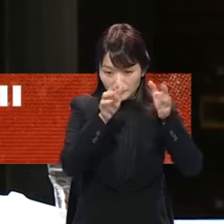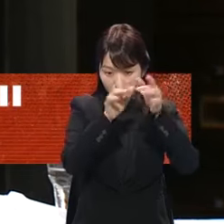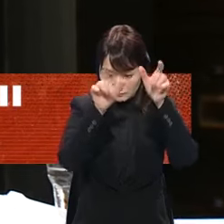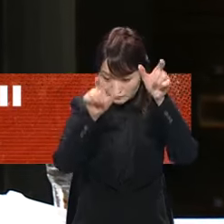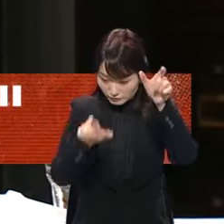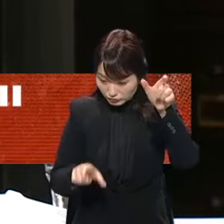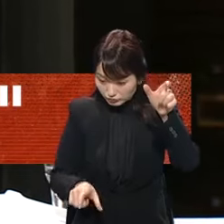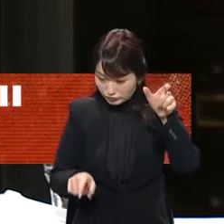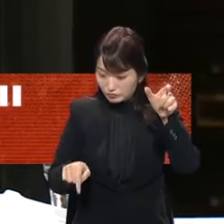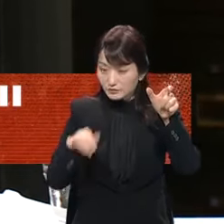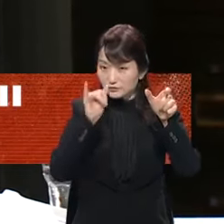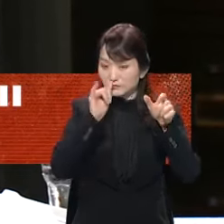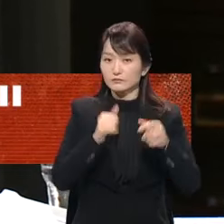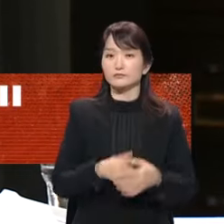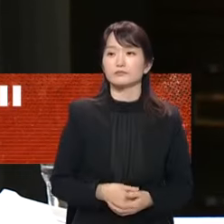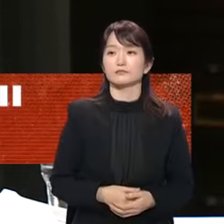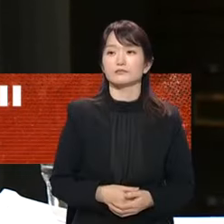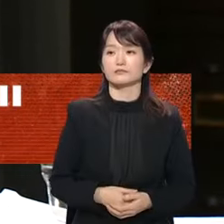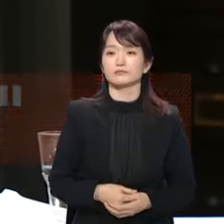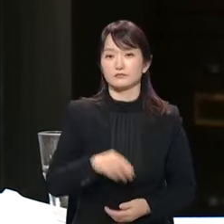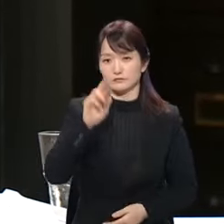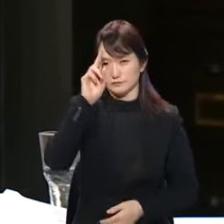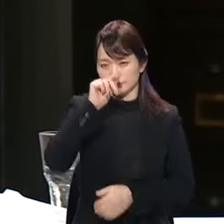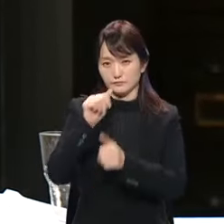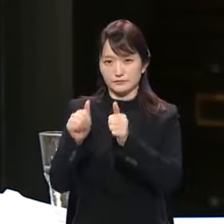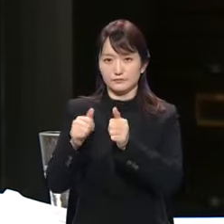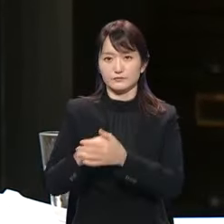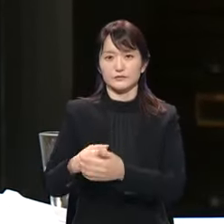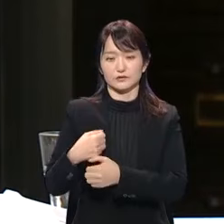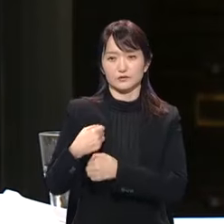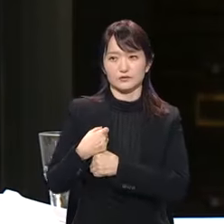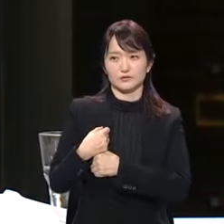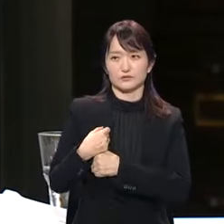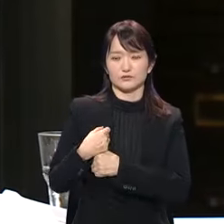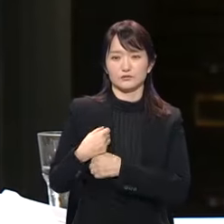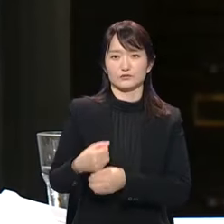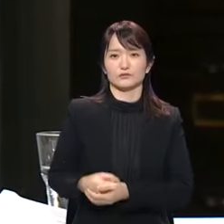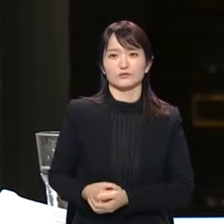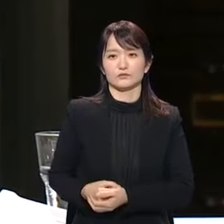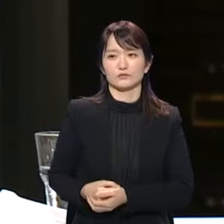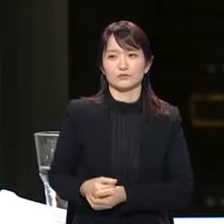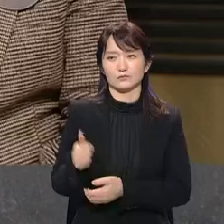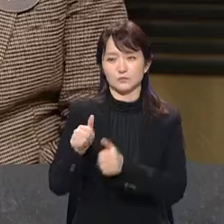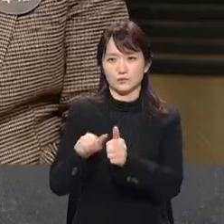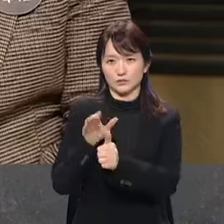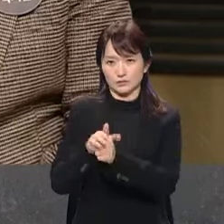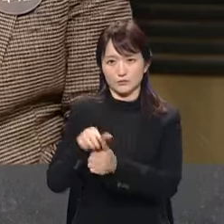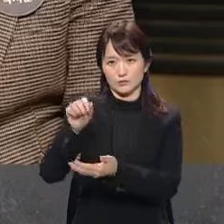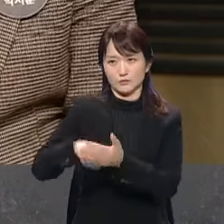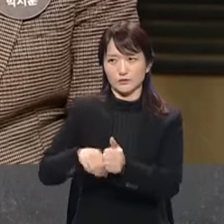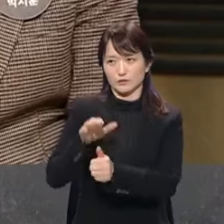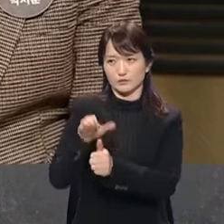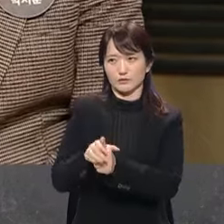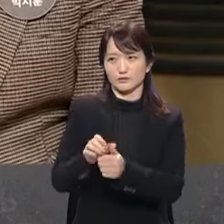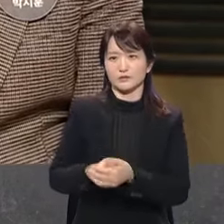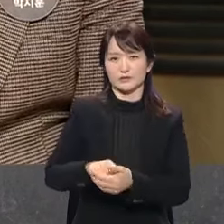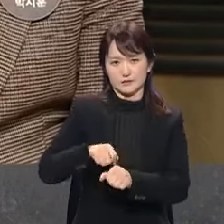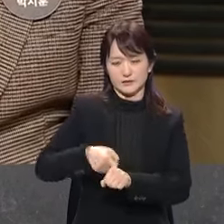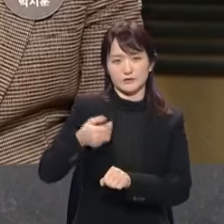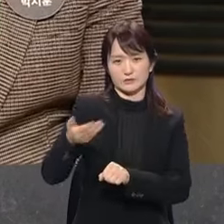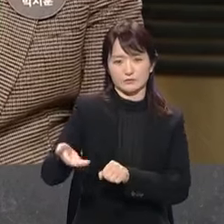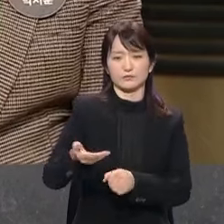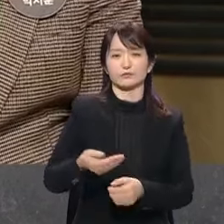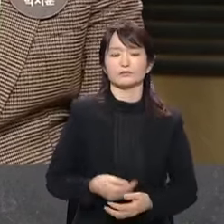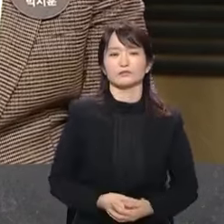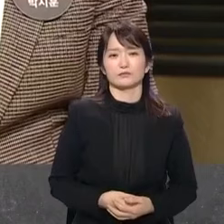주르르르 달렸어요 자 우리 박지훈 변호사님이 군 법무관 하셨지만 군 판사도 하셨어요 판사도 하고 징계도 많이 했습니다